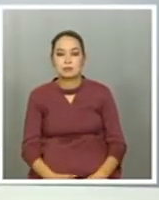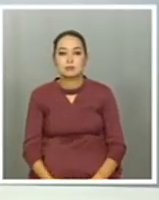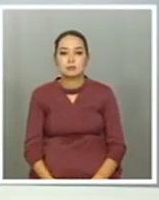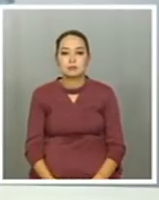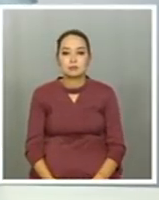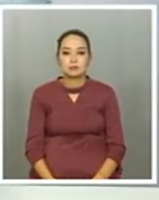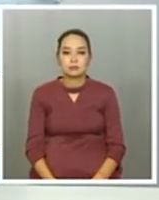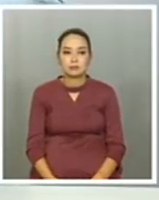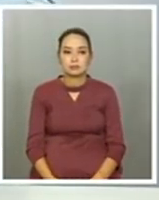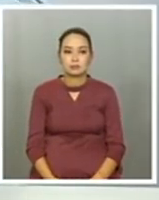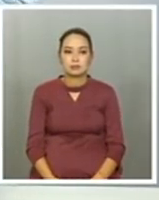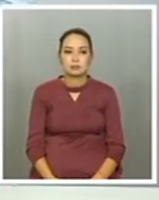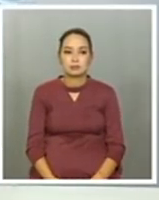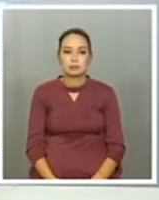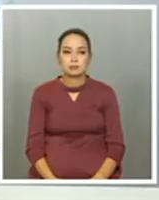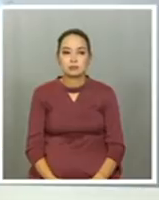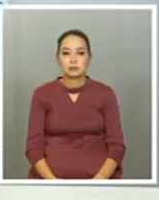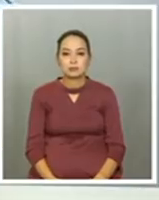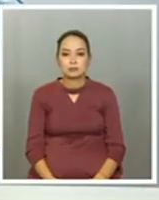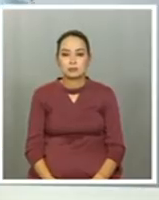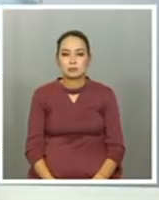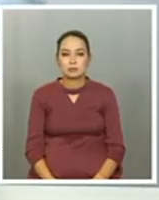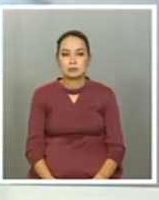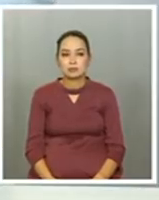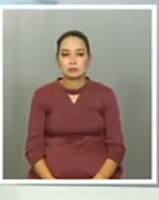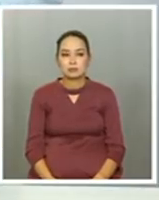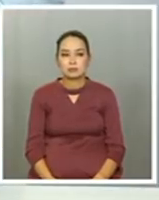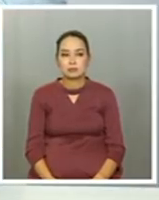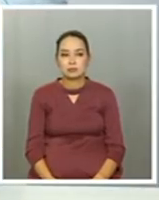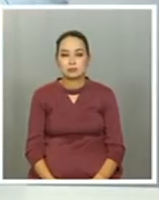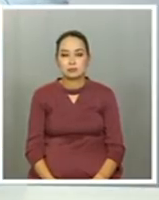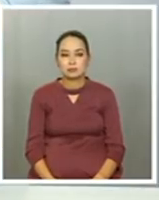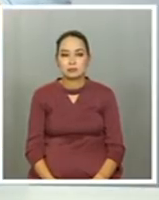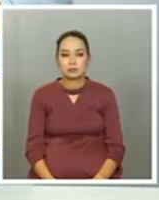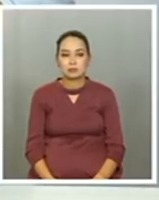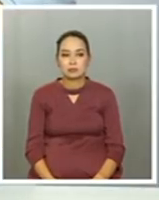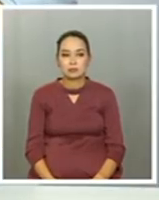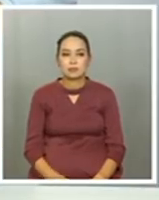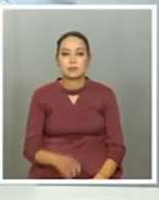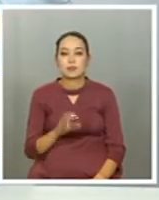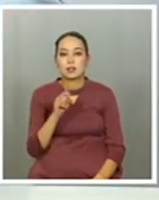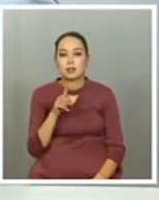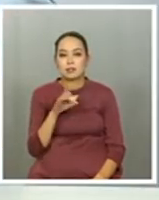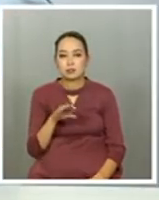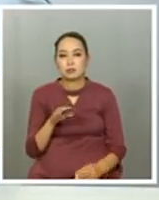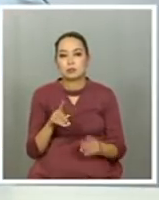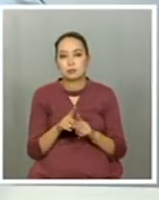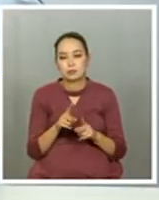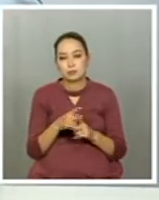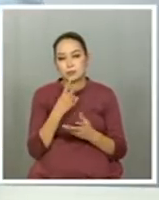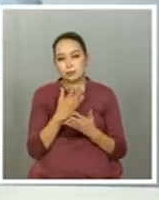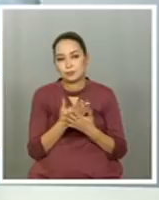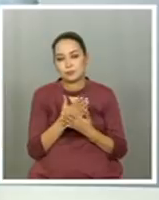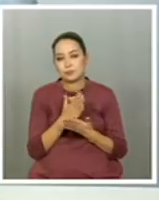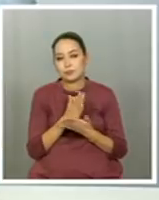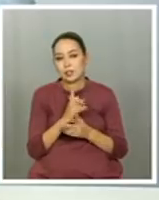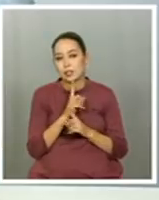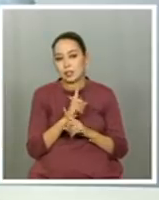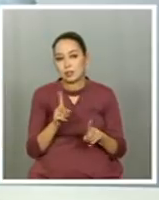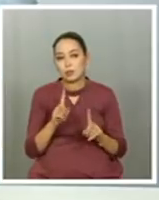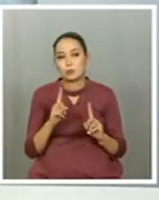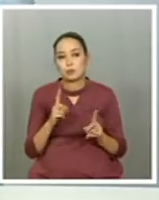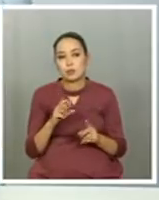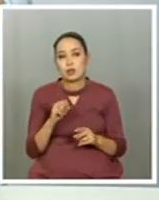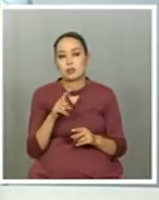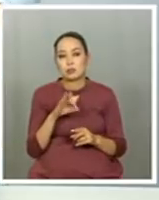нәтижесінде, және азотпен әрекеттеседі. Азотпен әрекеттесу реакциясы ерекше, себебі азот өте